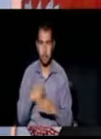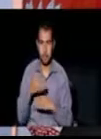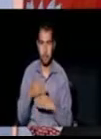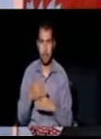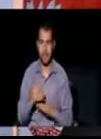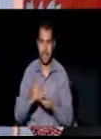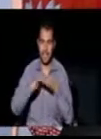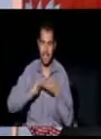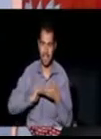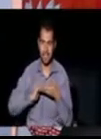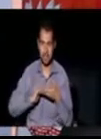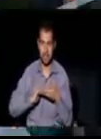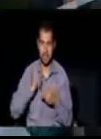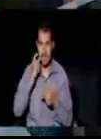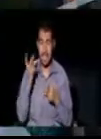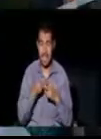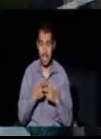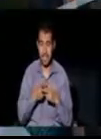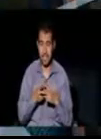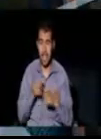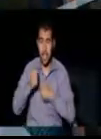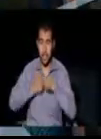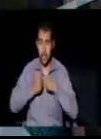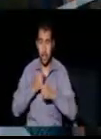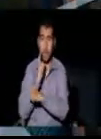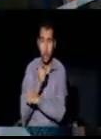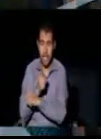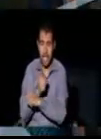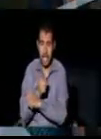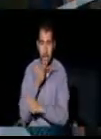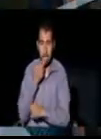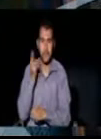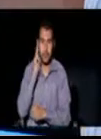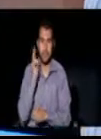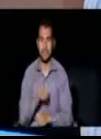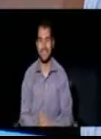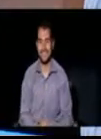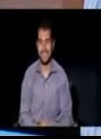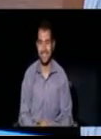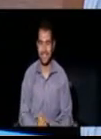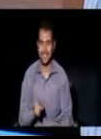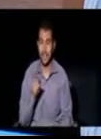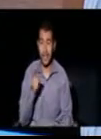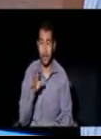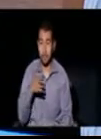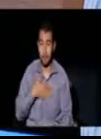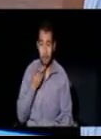لنا، وناس هتساعدنا في التدريبات نفسها ان هم يجيبوا لنا محاضرين. يعني خلاص مش عايزين سبونسرز ولا ايه؟ لا احنا